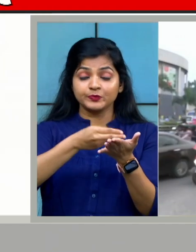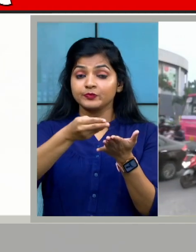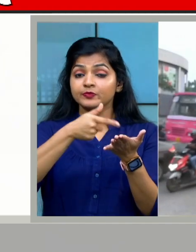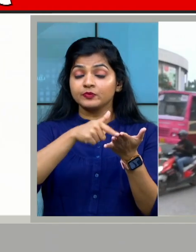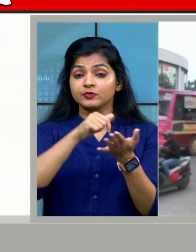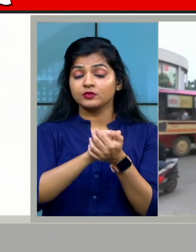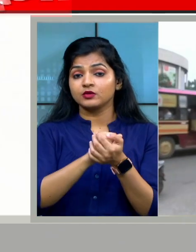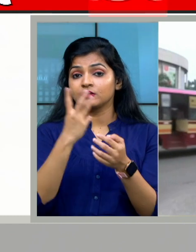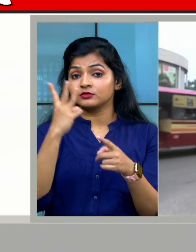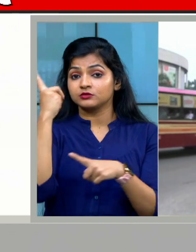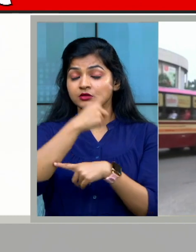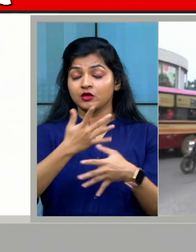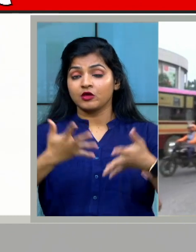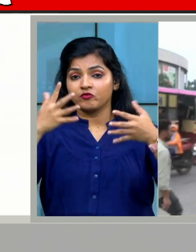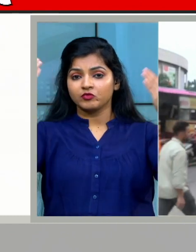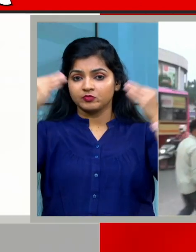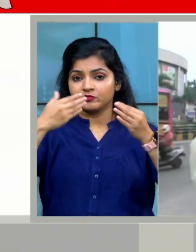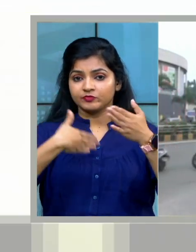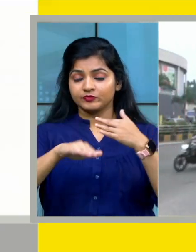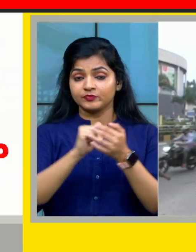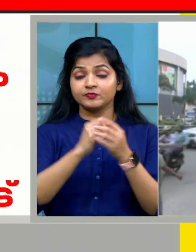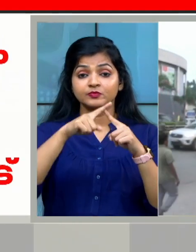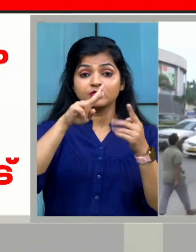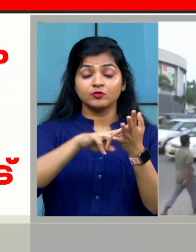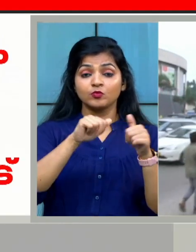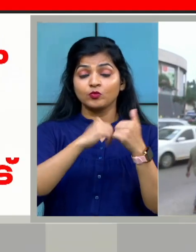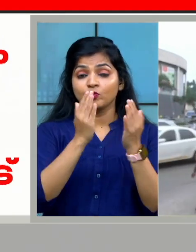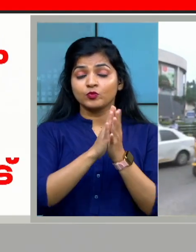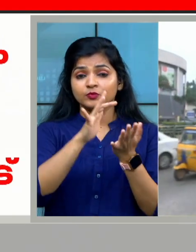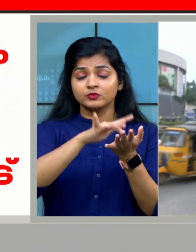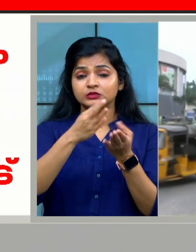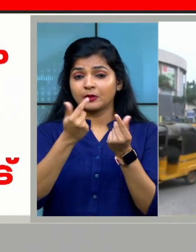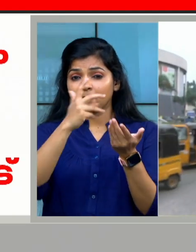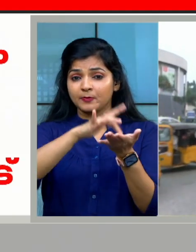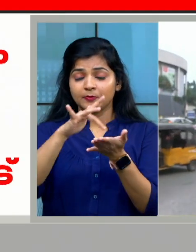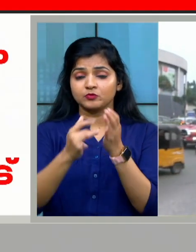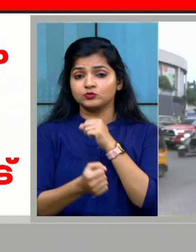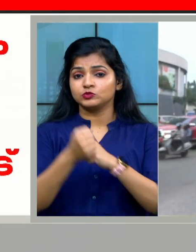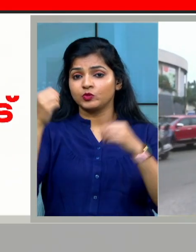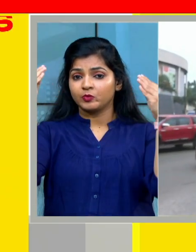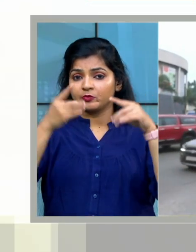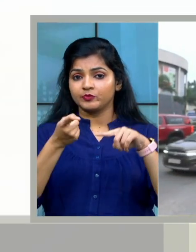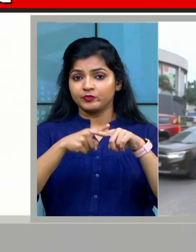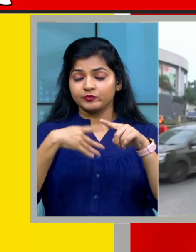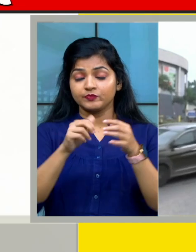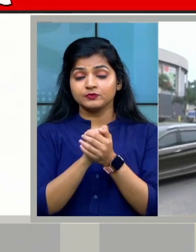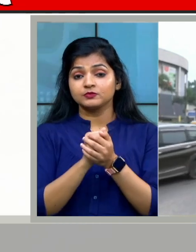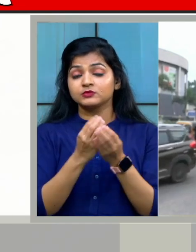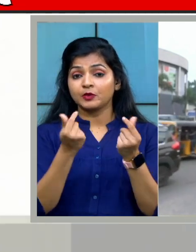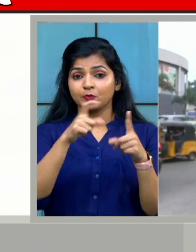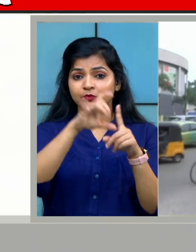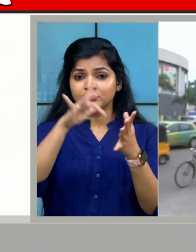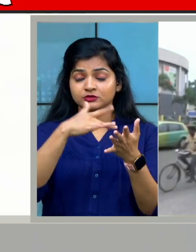3 ദിവസവും കനത്ത മഴ ലഭിക്കുക. തമിഴ്നാട്ടിലാകെ ഒറ്റപ്പെട്ട നിലയിൽ അതിശക്തമായ മഴയായിരിക്കും ഉണ്ടാവുക. പല ജില്ലകളിലും അതിശക്തമായ